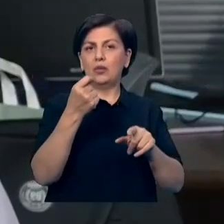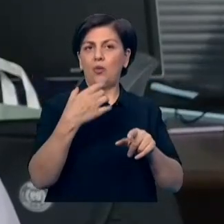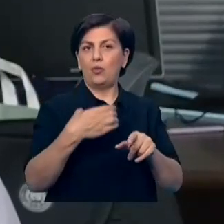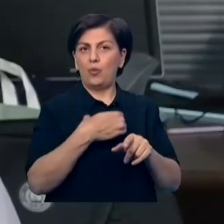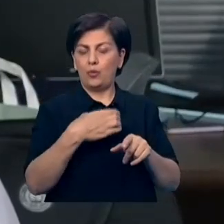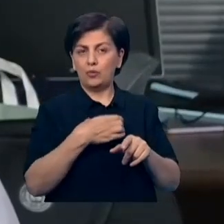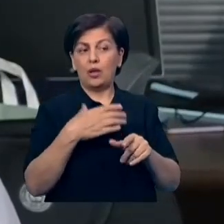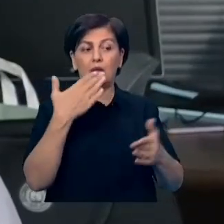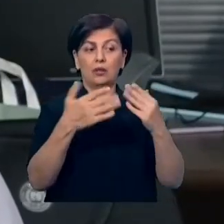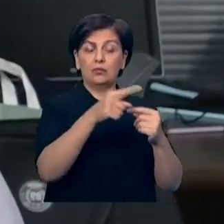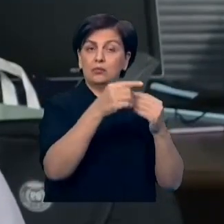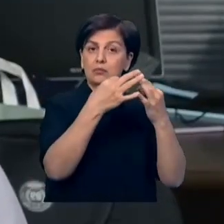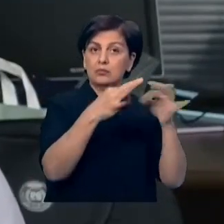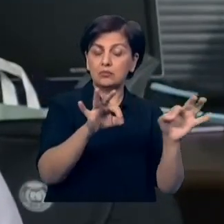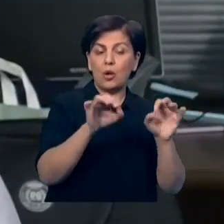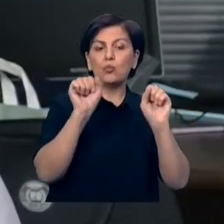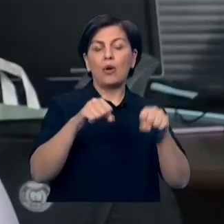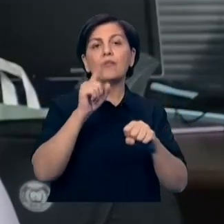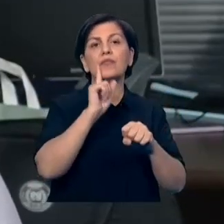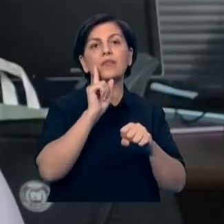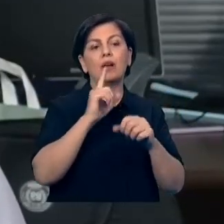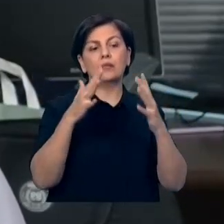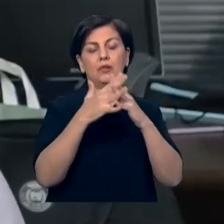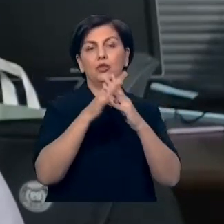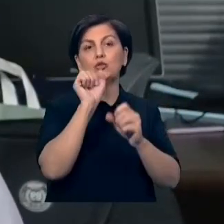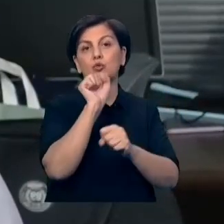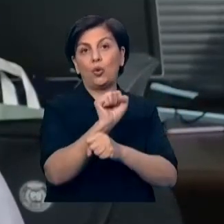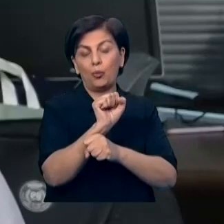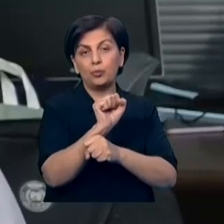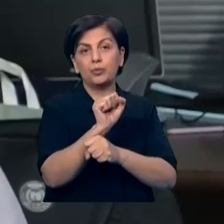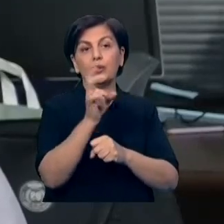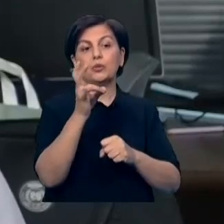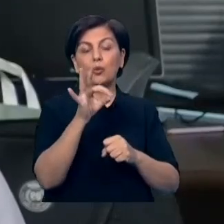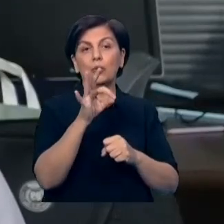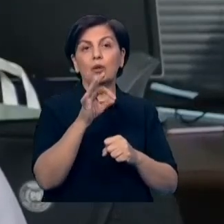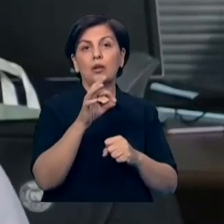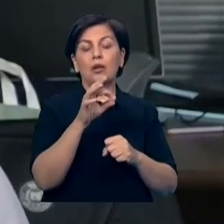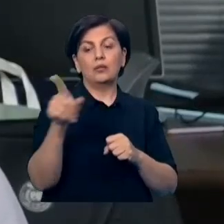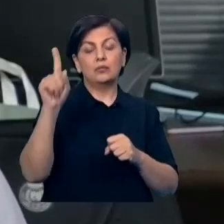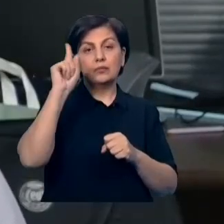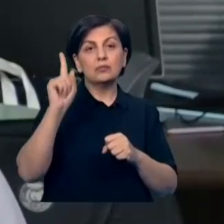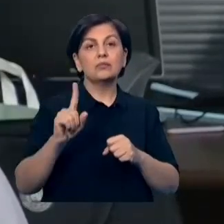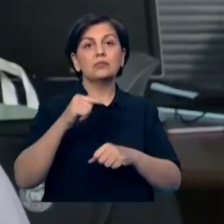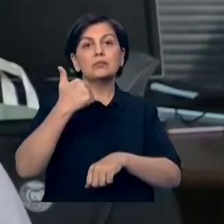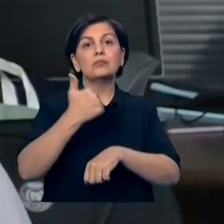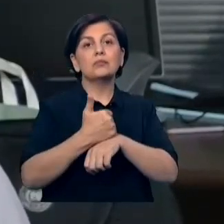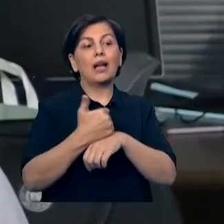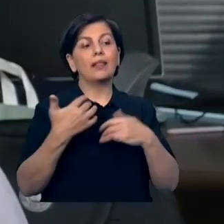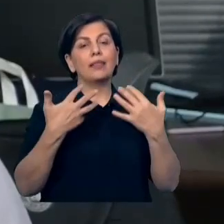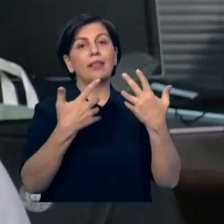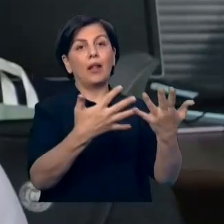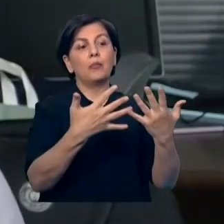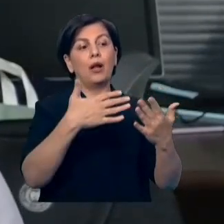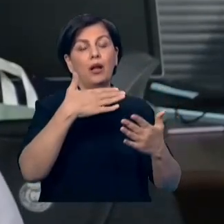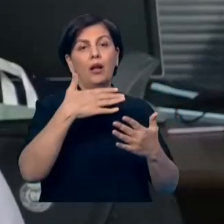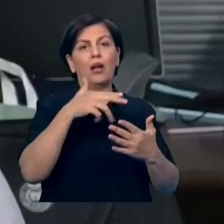bilər. Amma digər tərəfdən Hamas girovları onun üçün saxlamır ki, Netanyahu'nun ilk tələbində onları sərbəst bıraxsın.